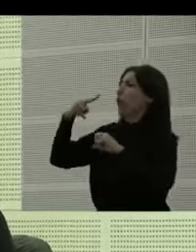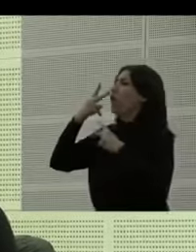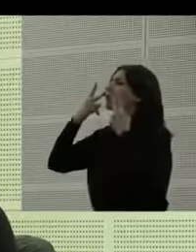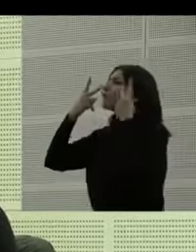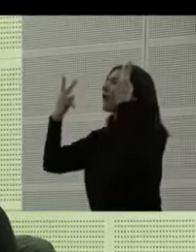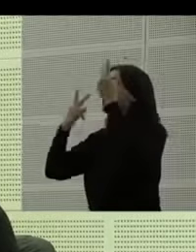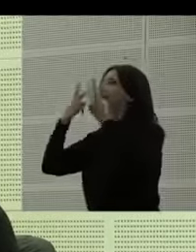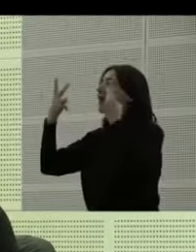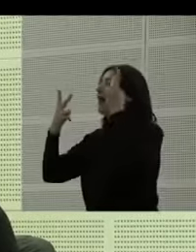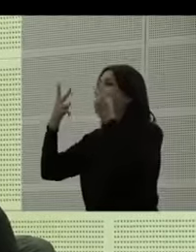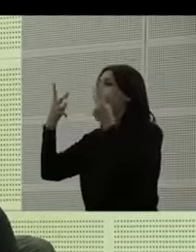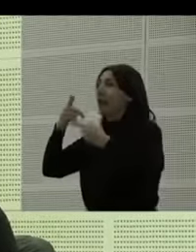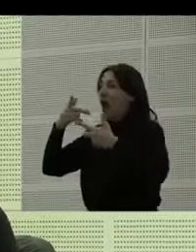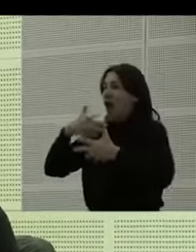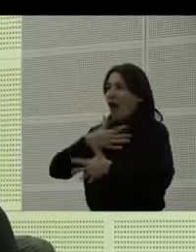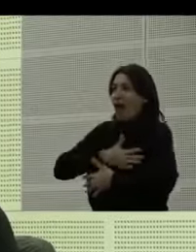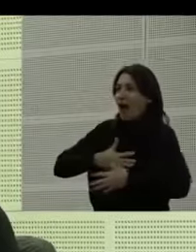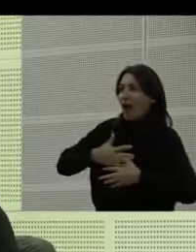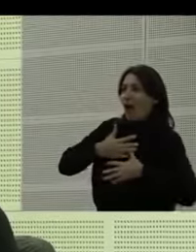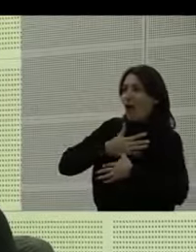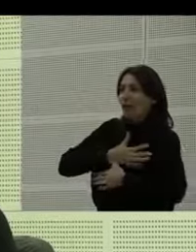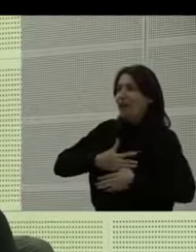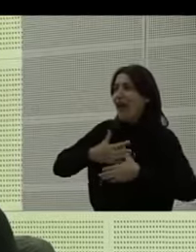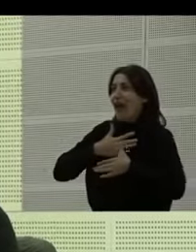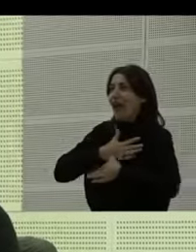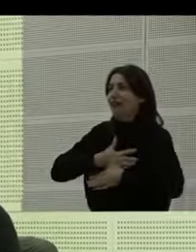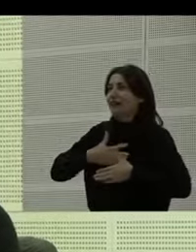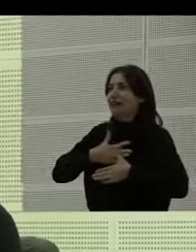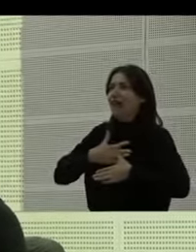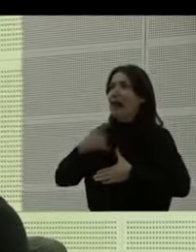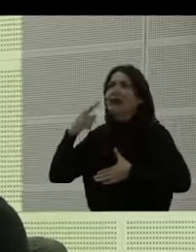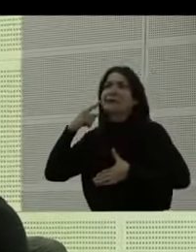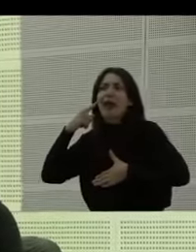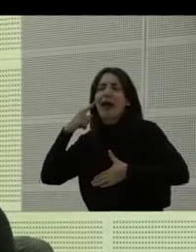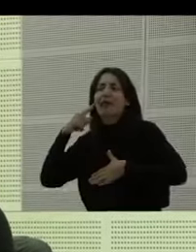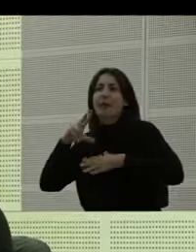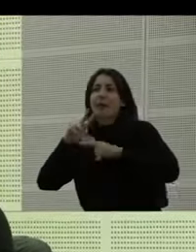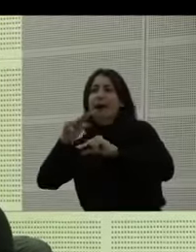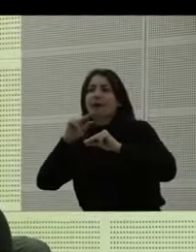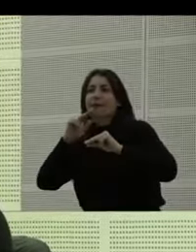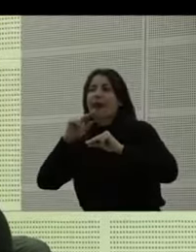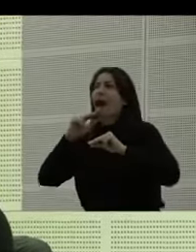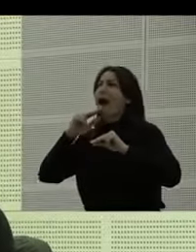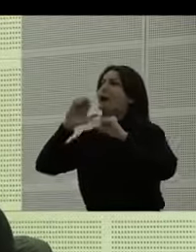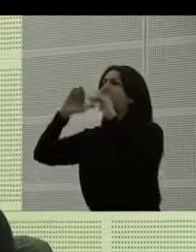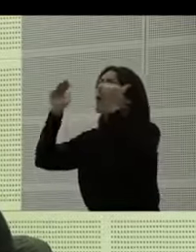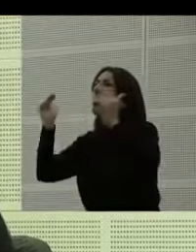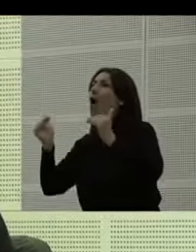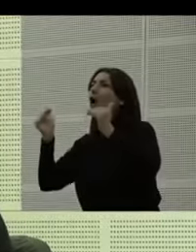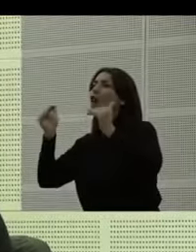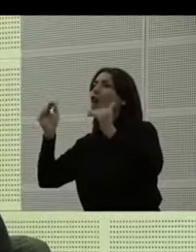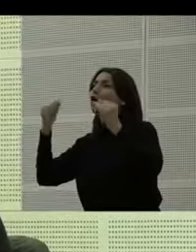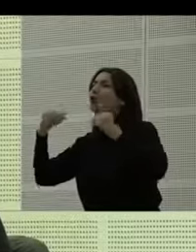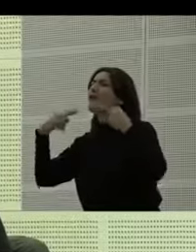per lei la felicità più grande che sentir parlare del mondo sopra il mare, dove vivevano gli